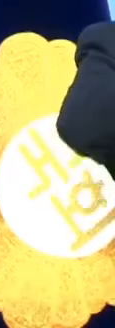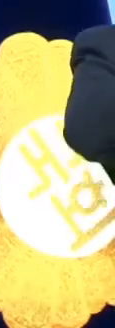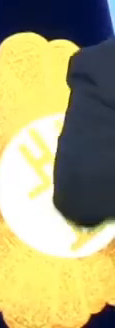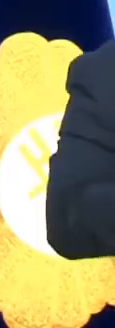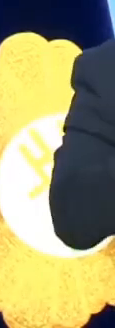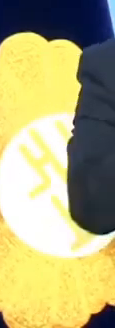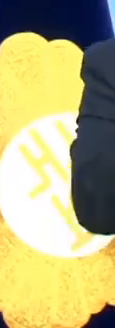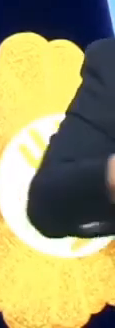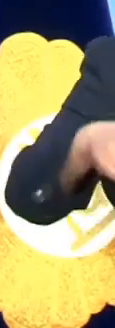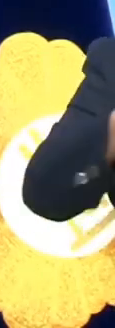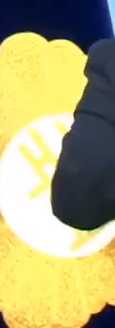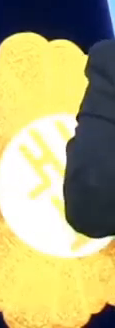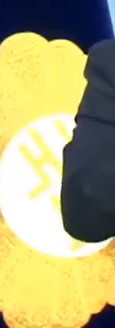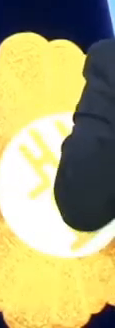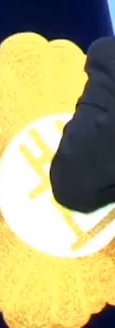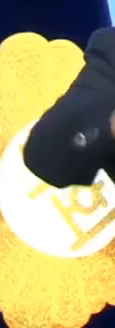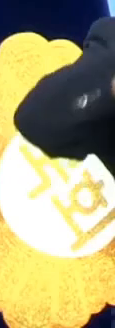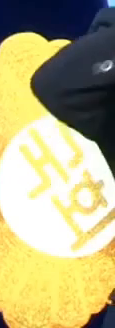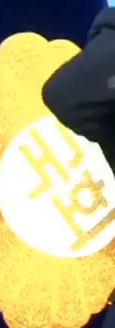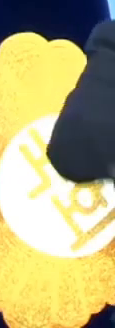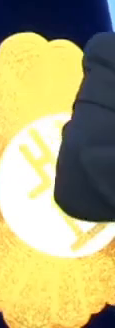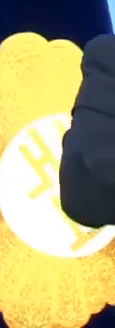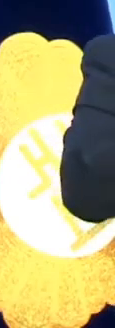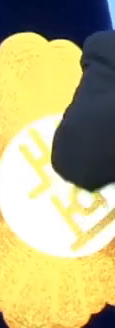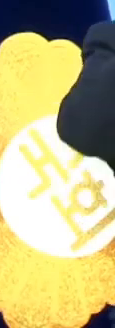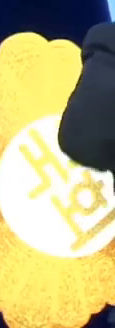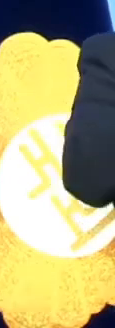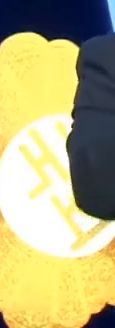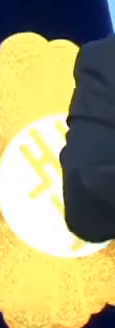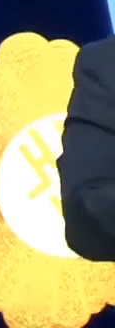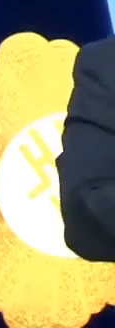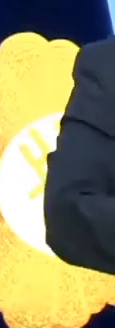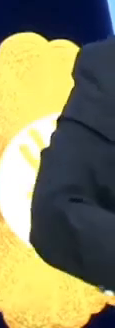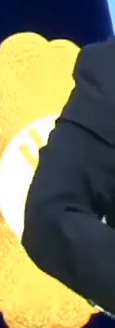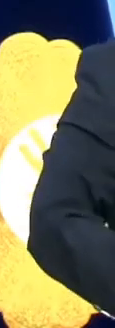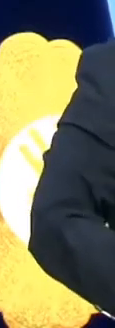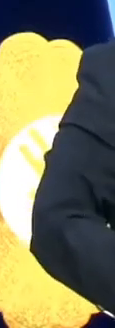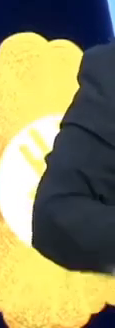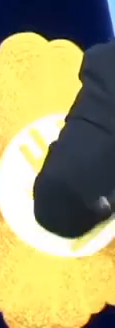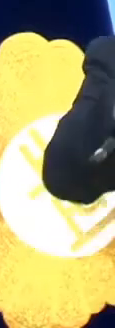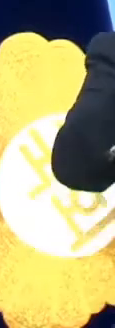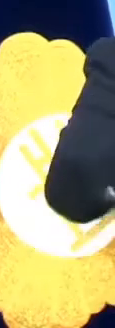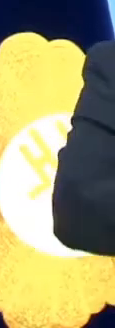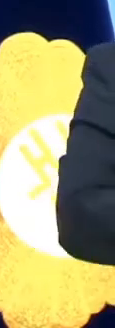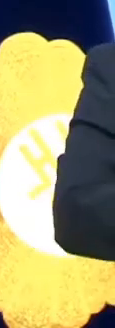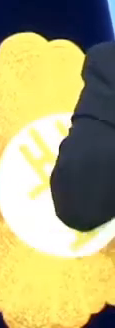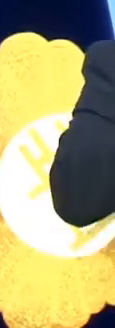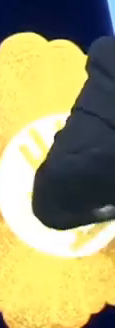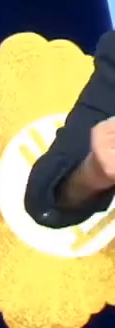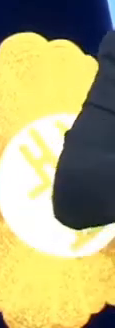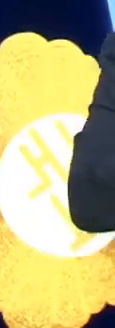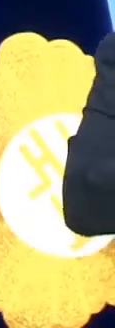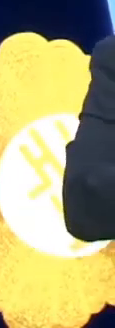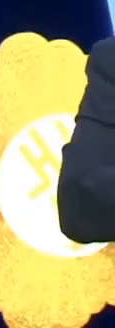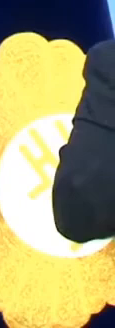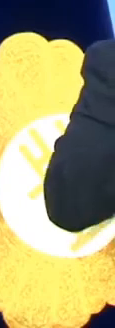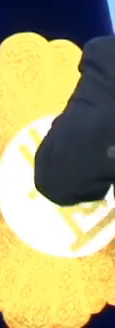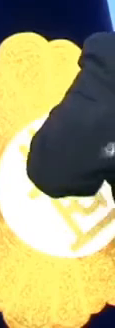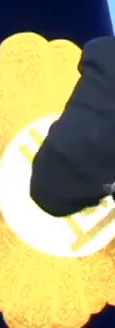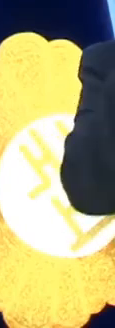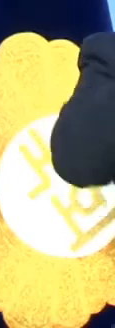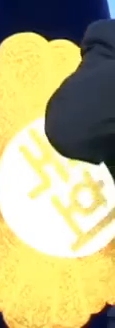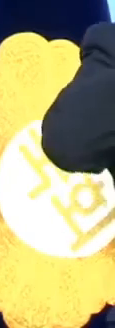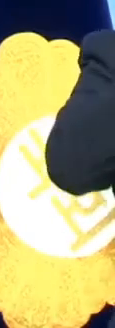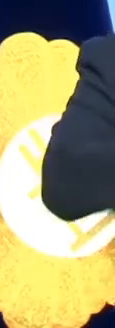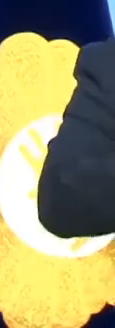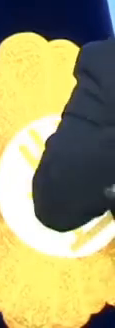지원하기 위한 전문기관 수립 등 의 내용을 담고 있습니다 다음 아동 학대 아동 대상 성범죄